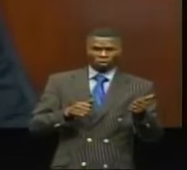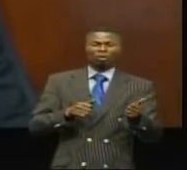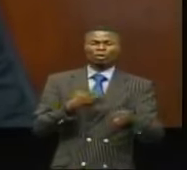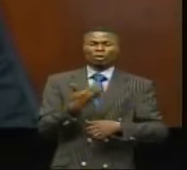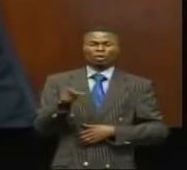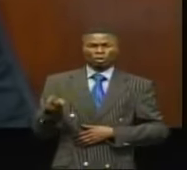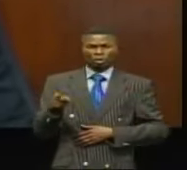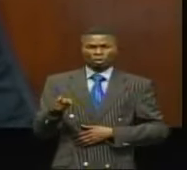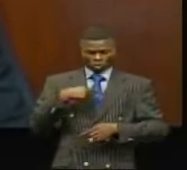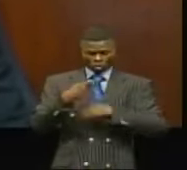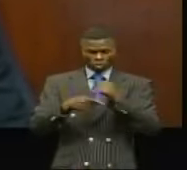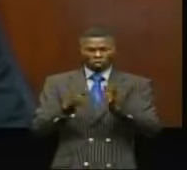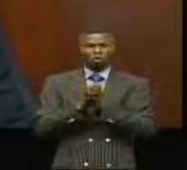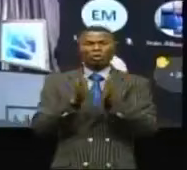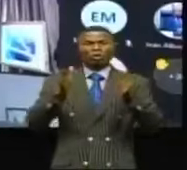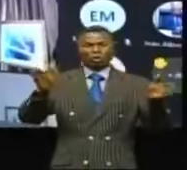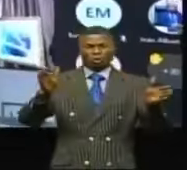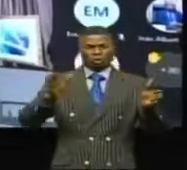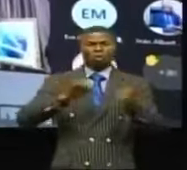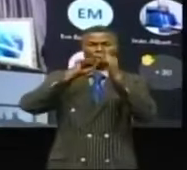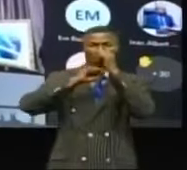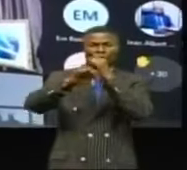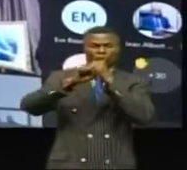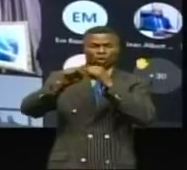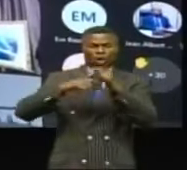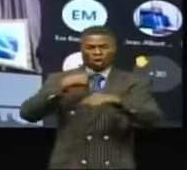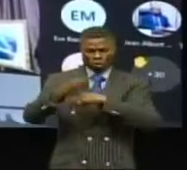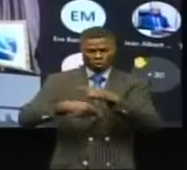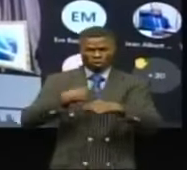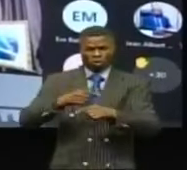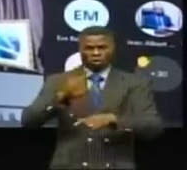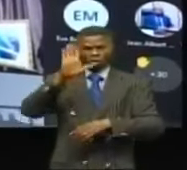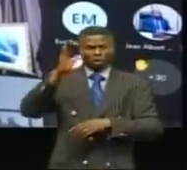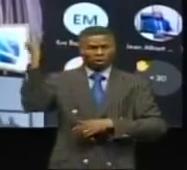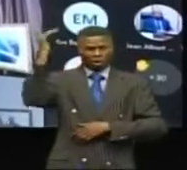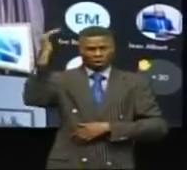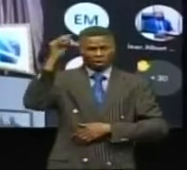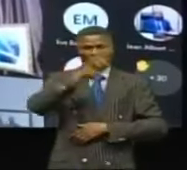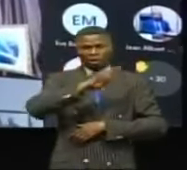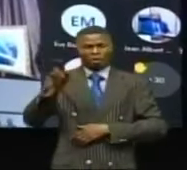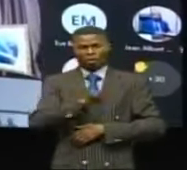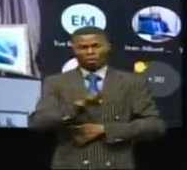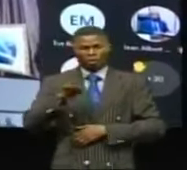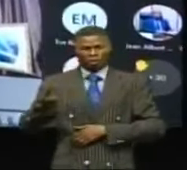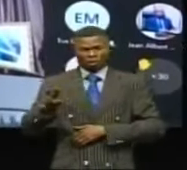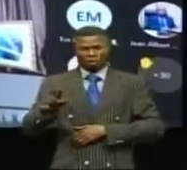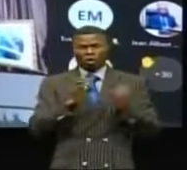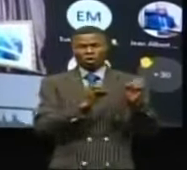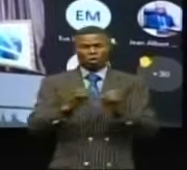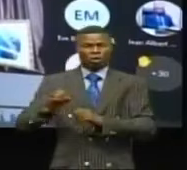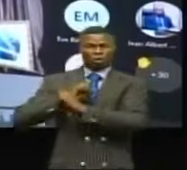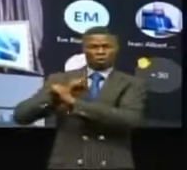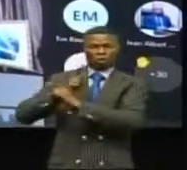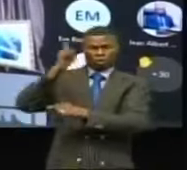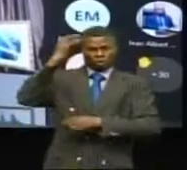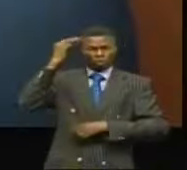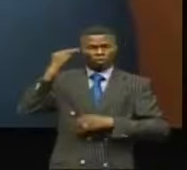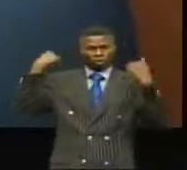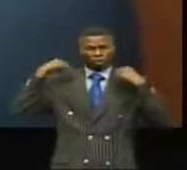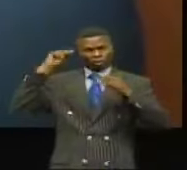Le lancement officiel de cette campagne interviendra le 5 décembre 2022 et sera présidé par le Premier ministre chef